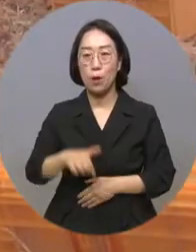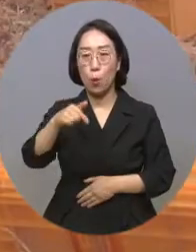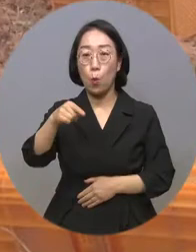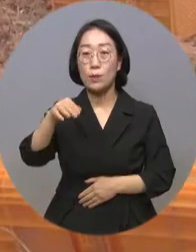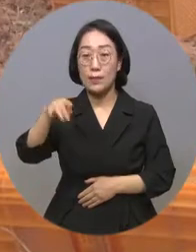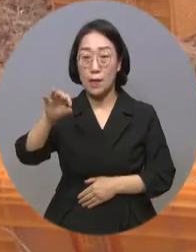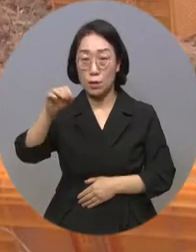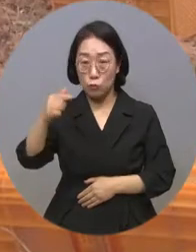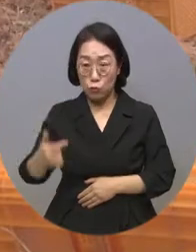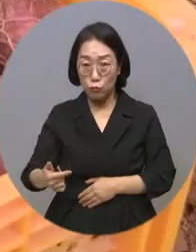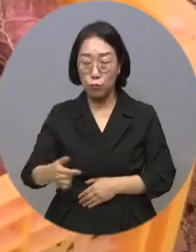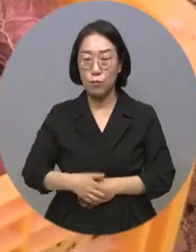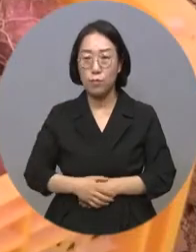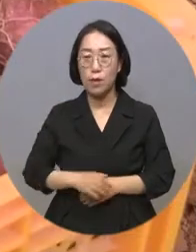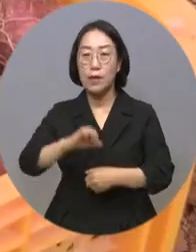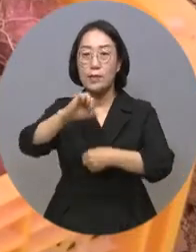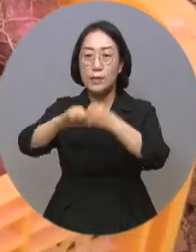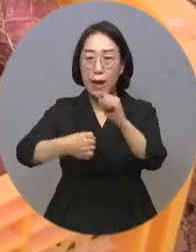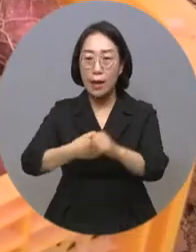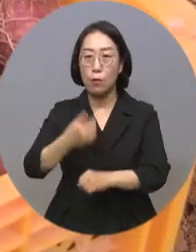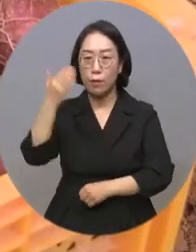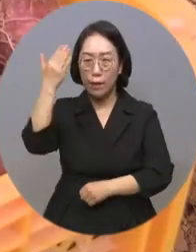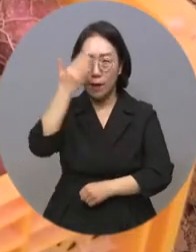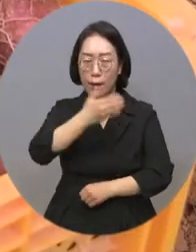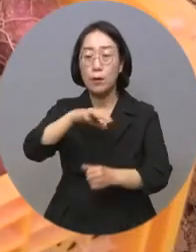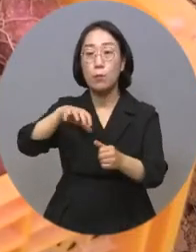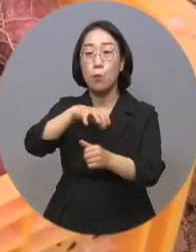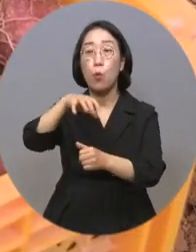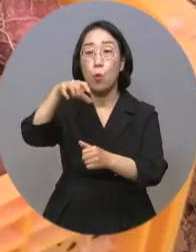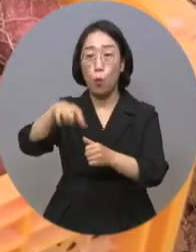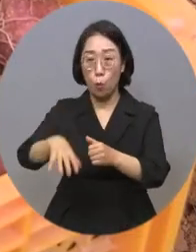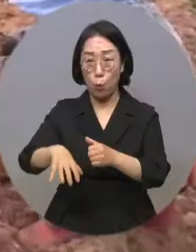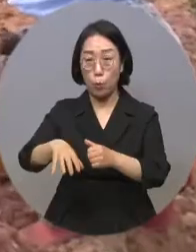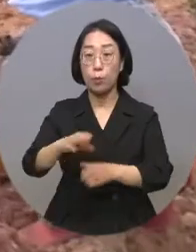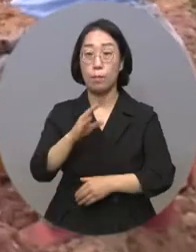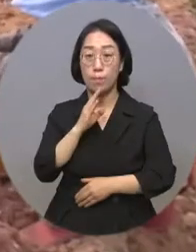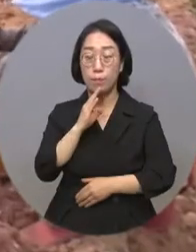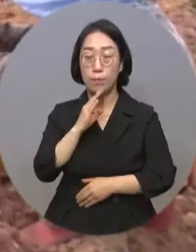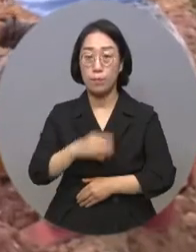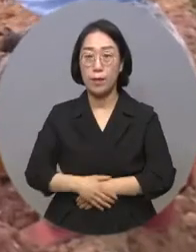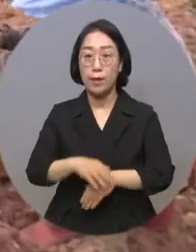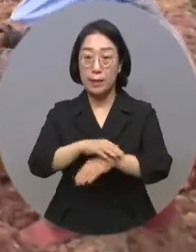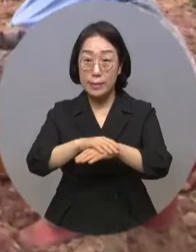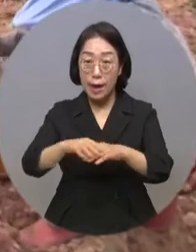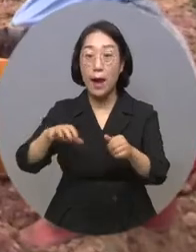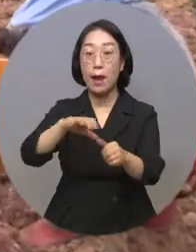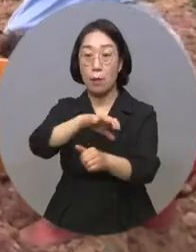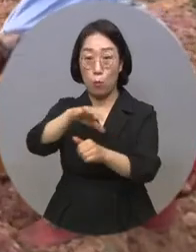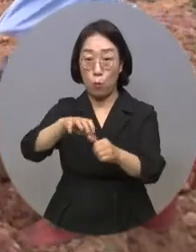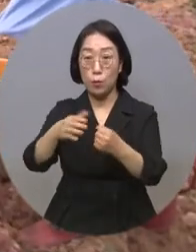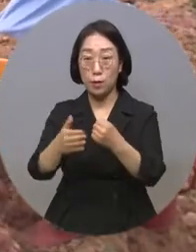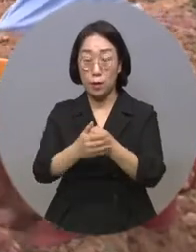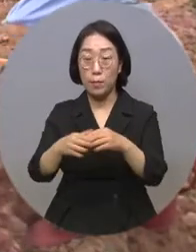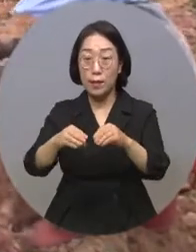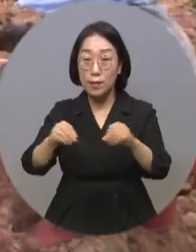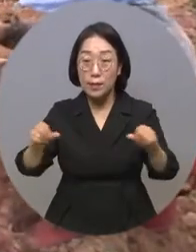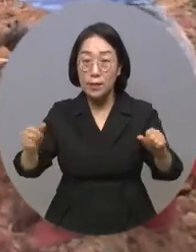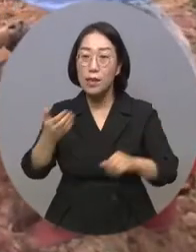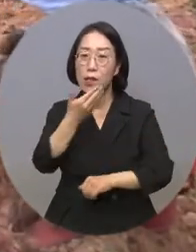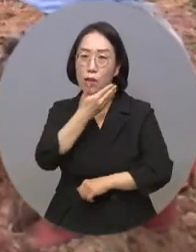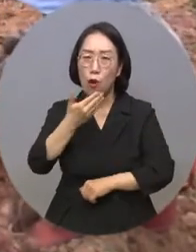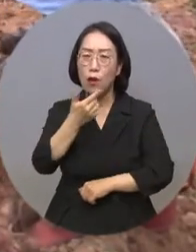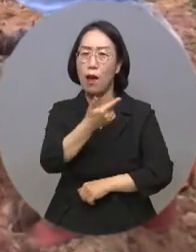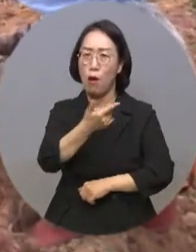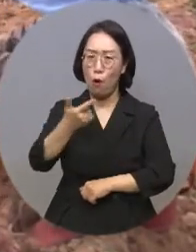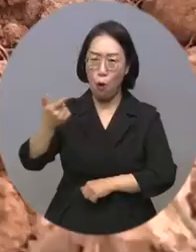고창군은 유네스코에서 생물권 보전 지역으로 지정한 청정 지역입니다. 보존이 잘 된 만큼 영양이 풍부한 황토 땅을